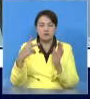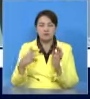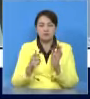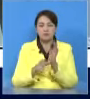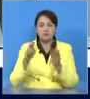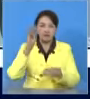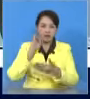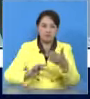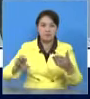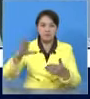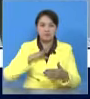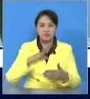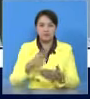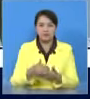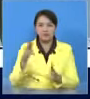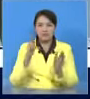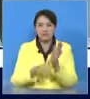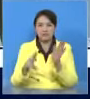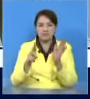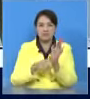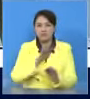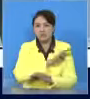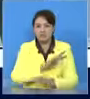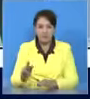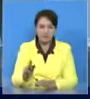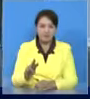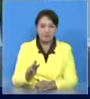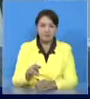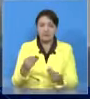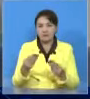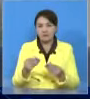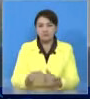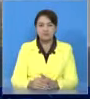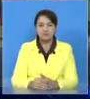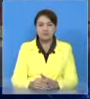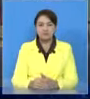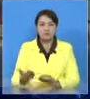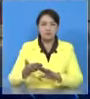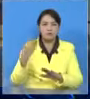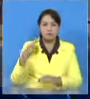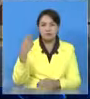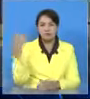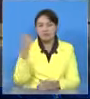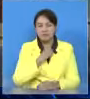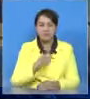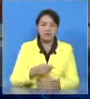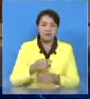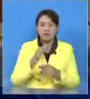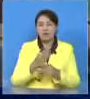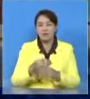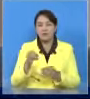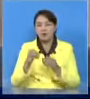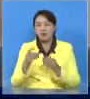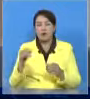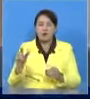айыппұл салынды, 87 миллионнан астам теңгеге. Өткен бір апта ішінде індеттен 15 адам